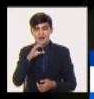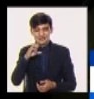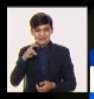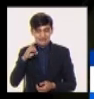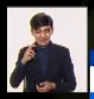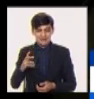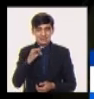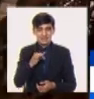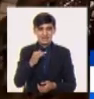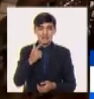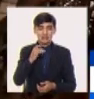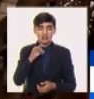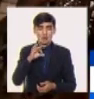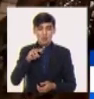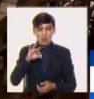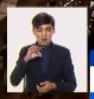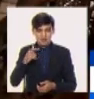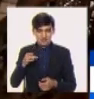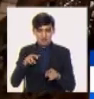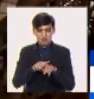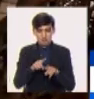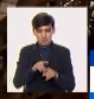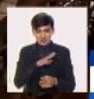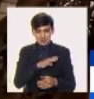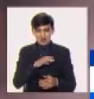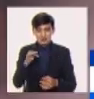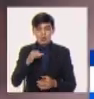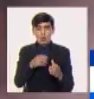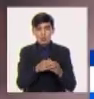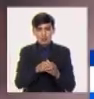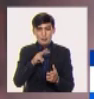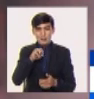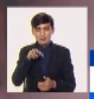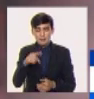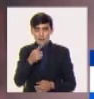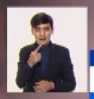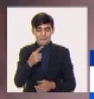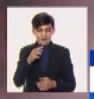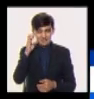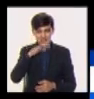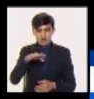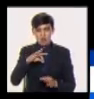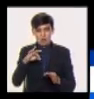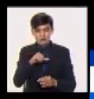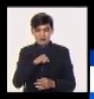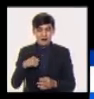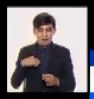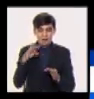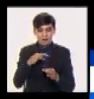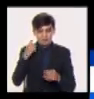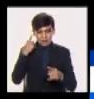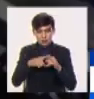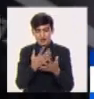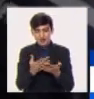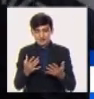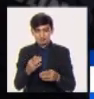экологии, геологии и природных ресурсов. Горно-металлургическая компания станет первой в стране, внедряющей самые передовые